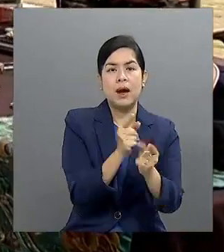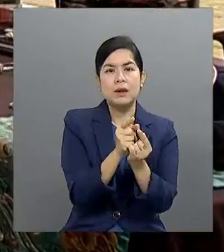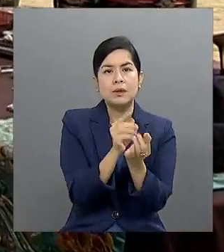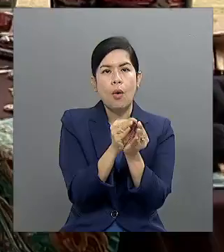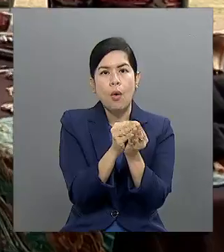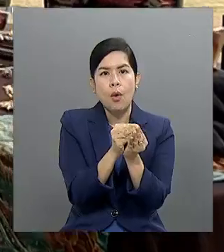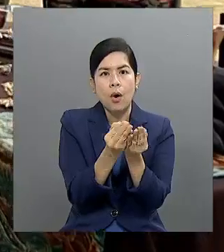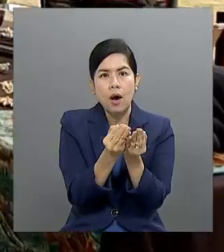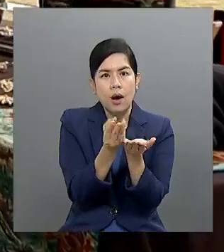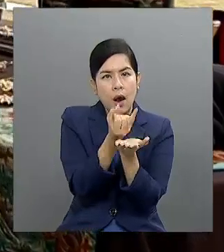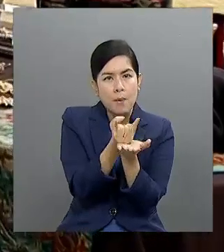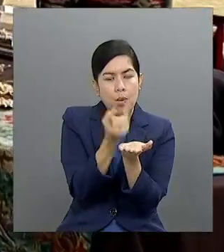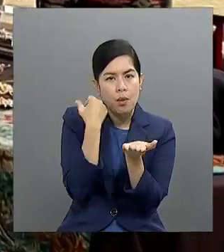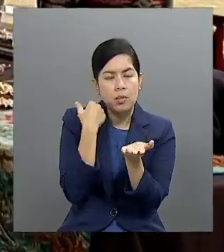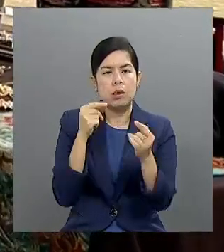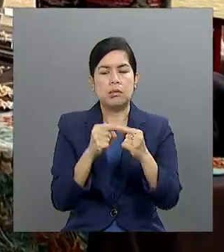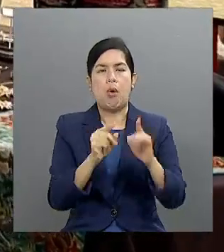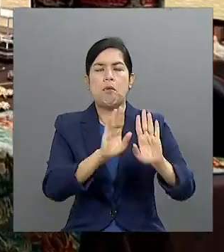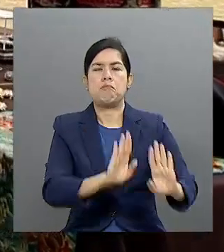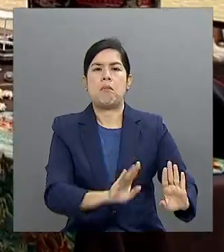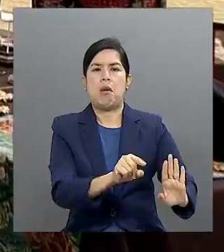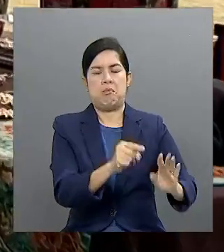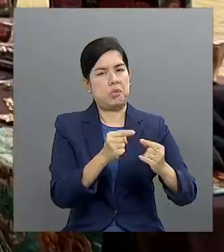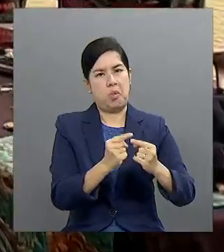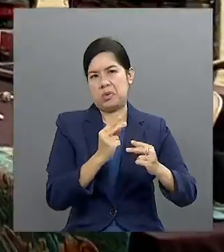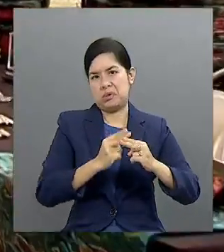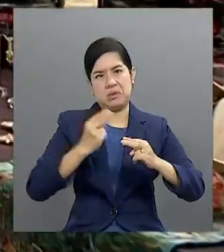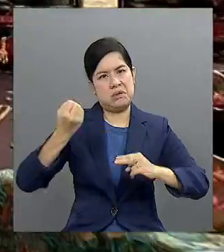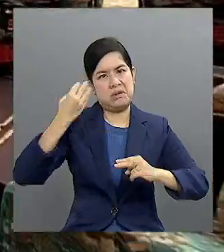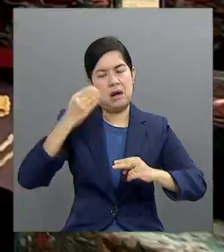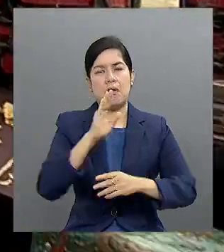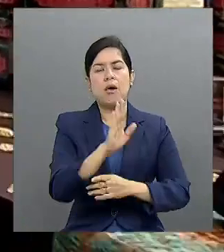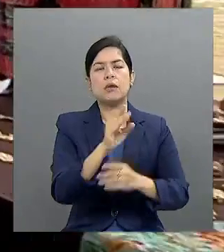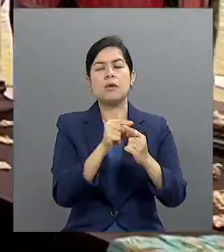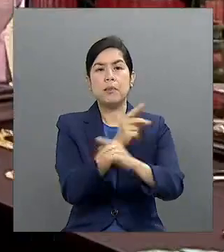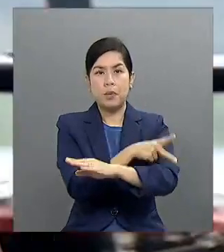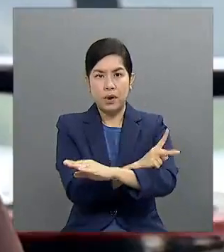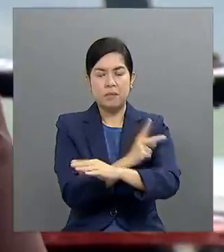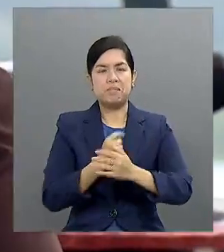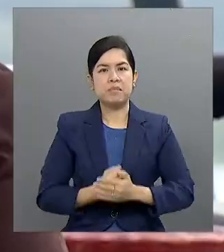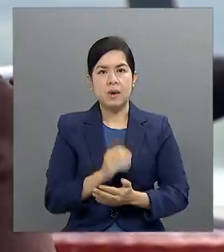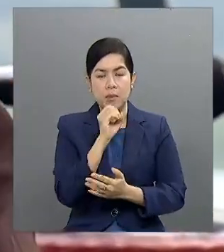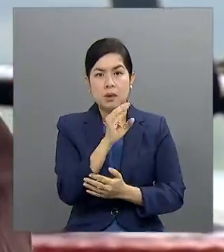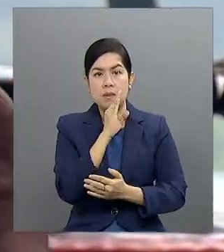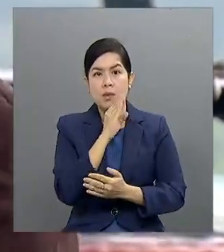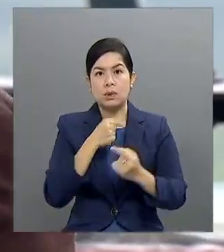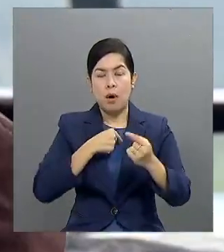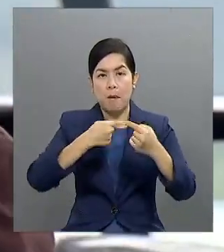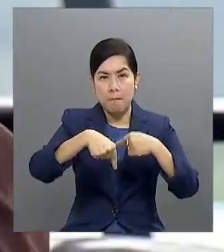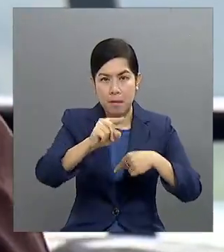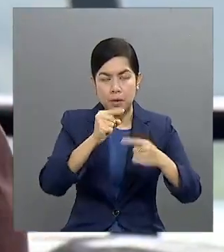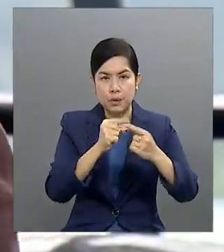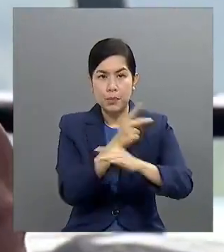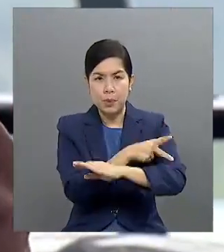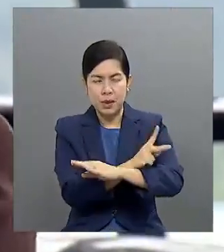ภัณฑ์โอท็อปนะครับของจังหวัดภูเก็ตเองซึ่งเป็นโอท็อปที่ได้รับการขนานนามว่ามาภูเก็ตแล้วนะครับนอกจากมีไข่มุกที่สวยงาม